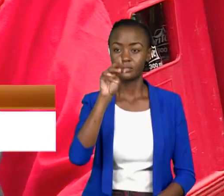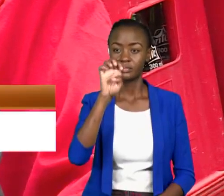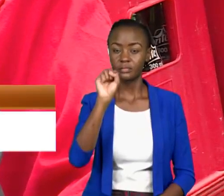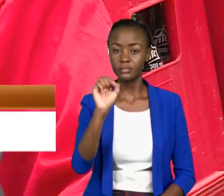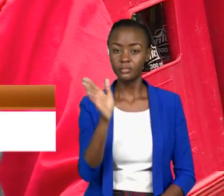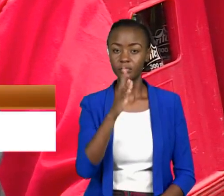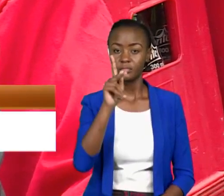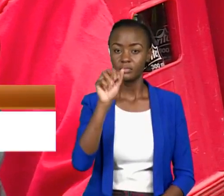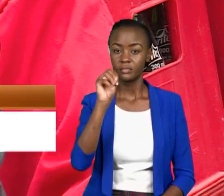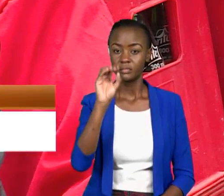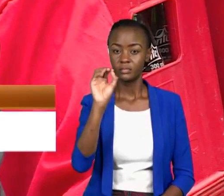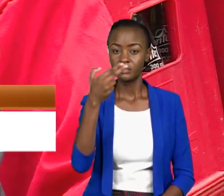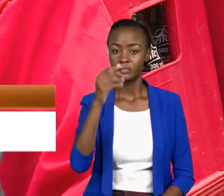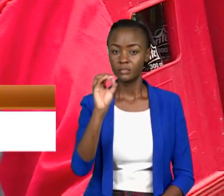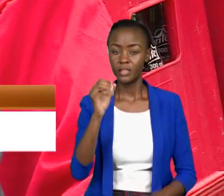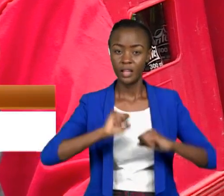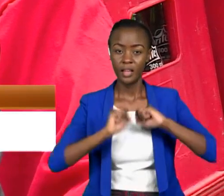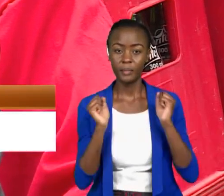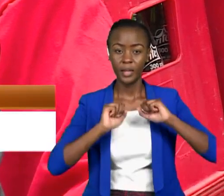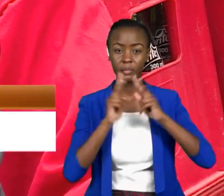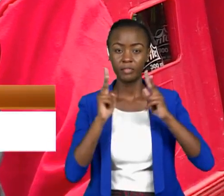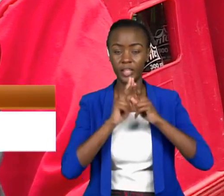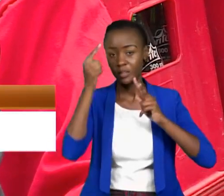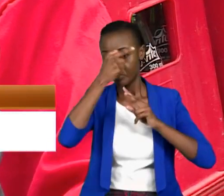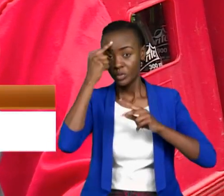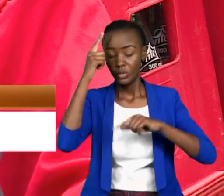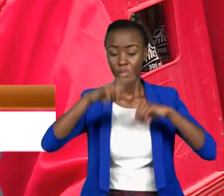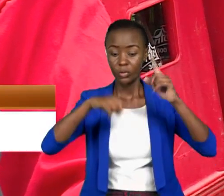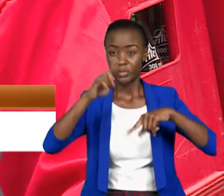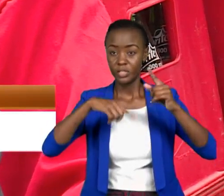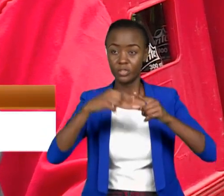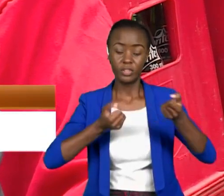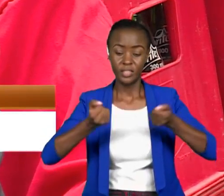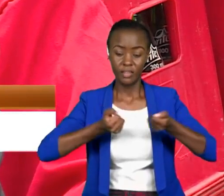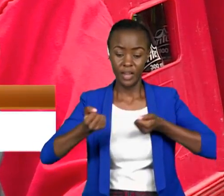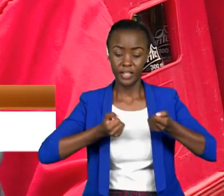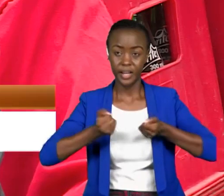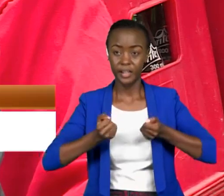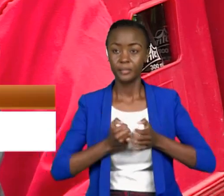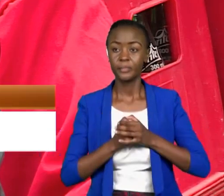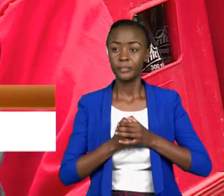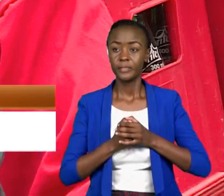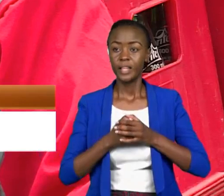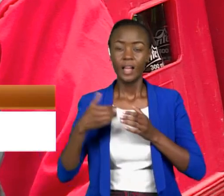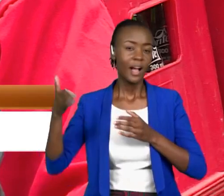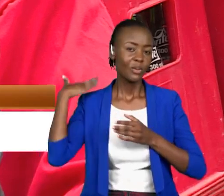Tuna furaha kubwa kwa kushuhudia hii mashindano ya safari rally. Tuliashuhudia ambapo tulikuwa